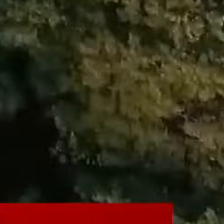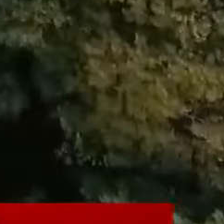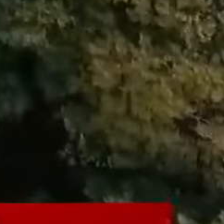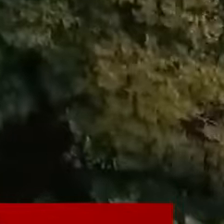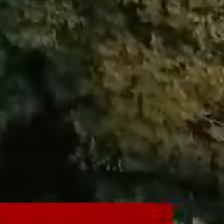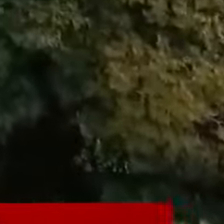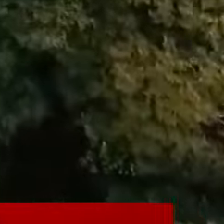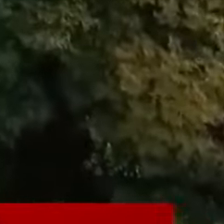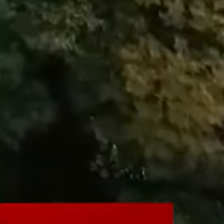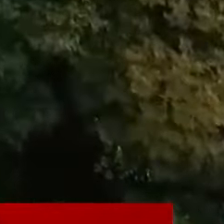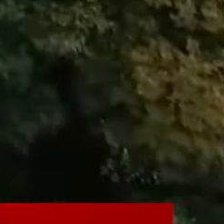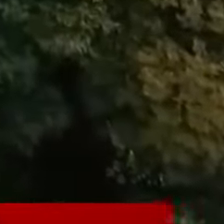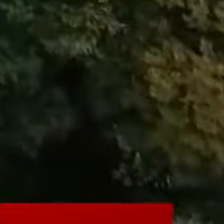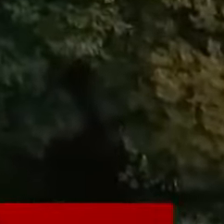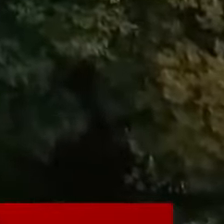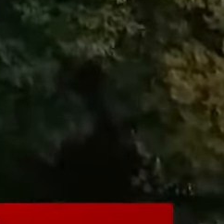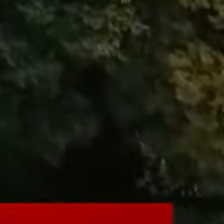حي على